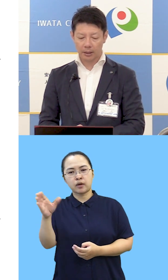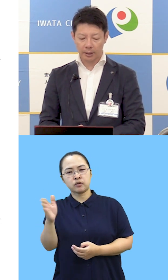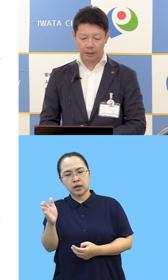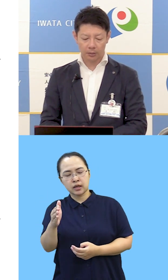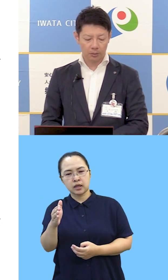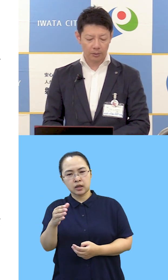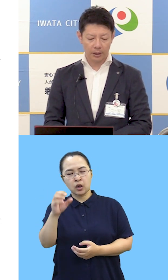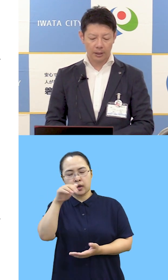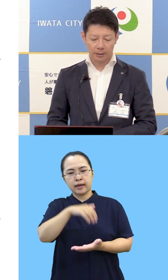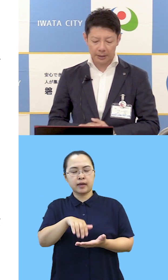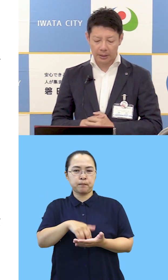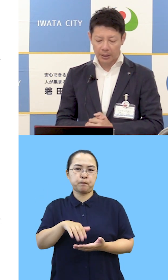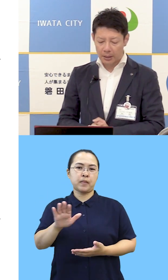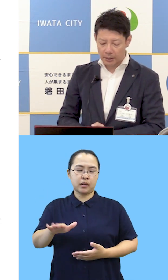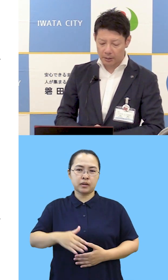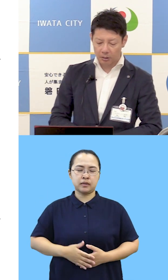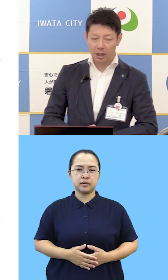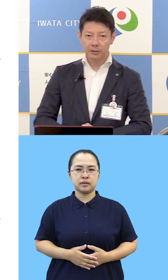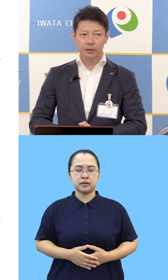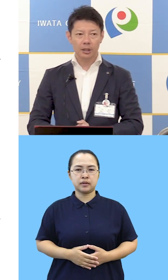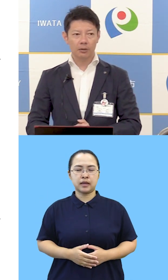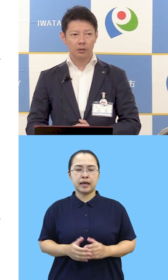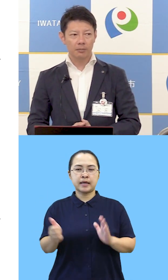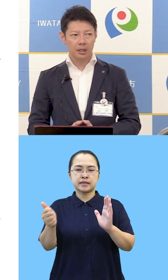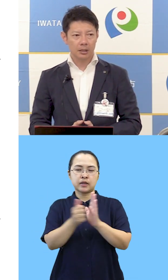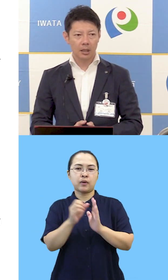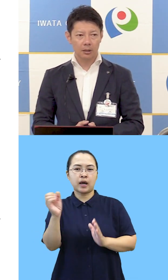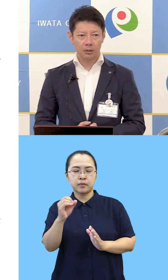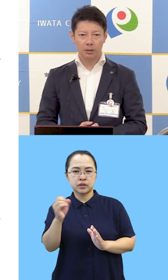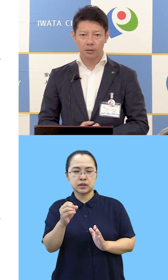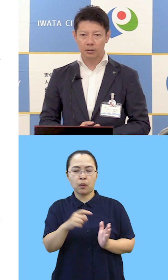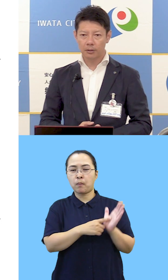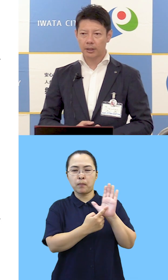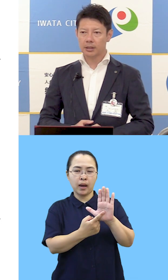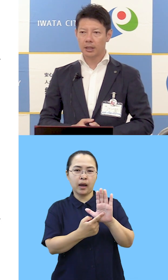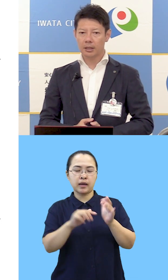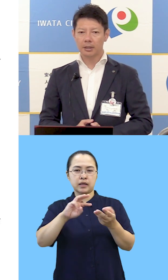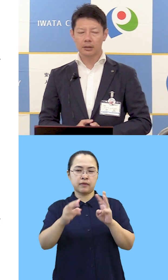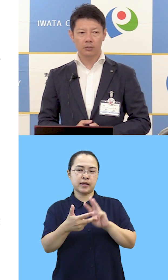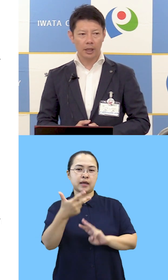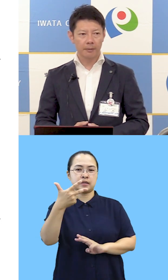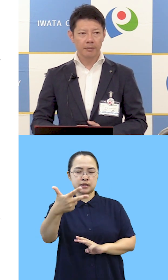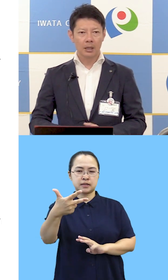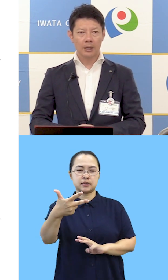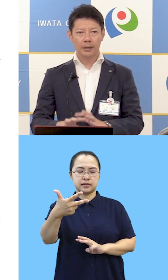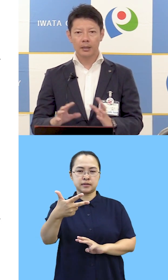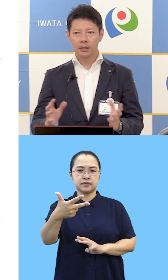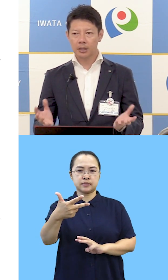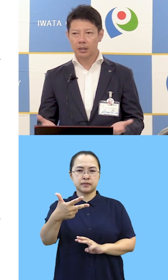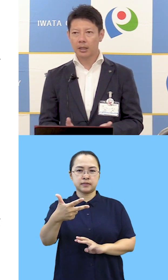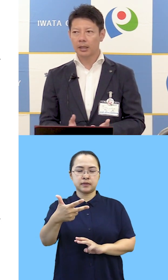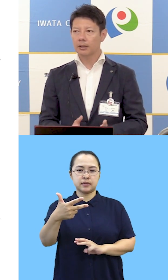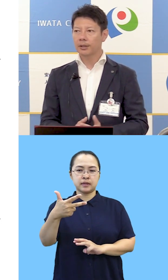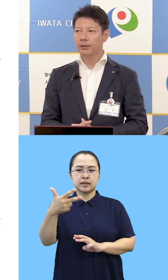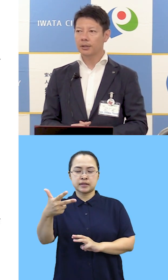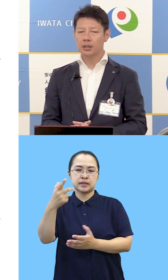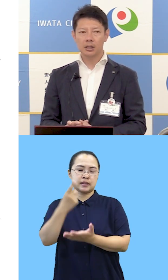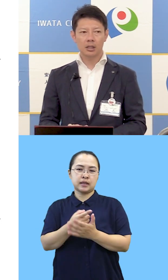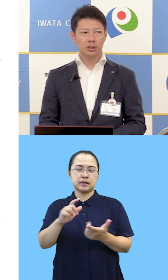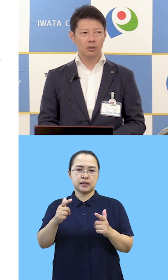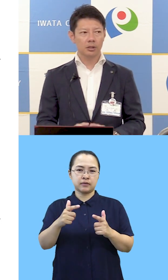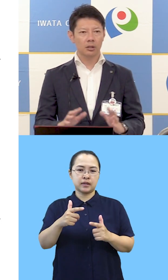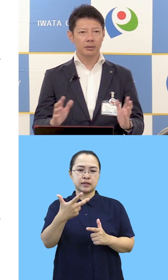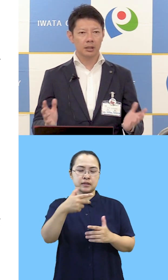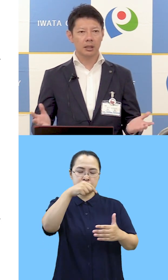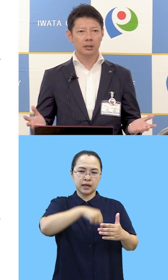させていただいたところであります。ゼロカーボンシティを表明している磐田市でありますので、市だけではなくて